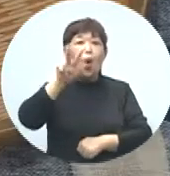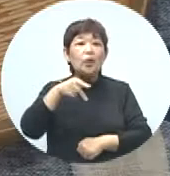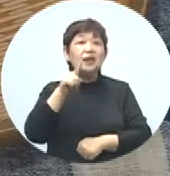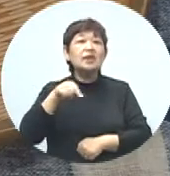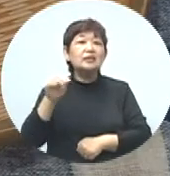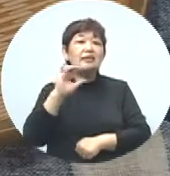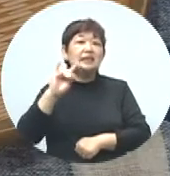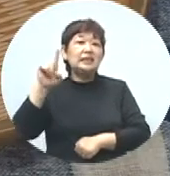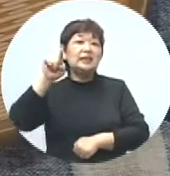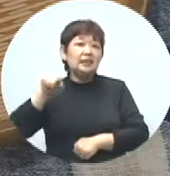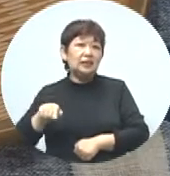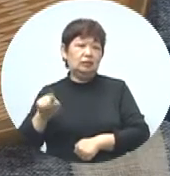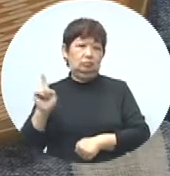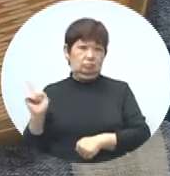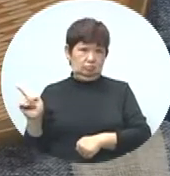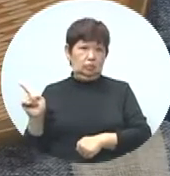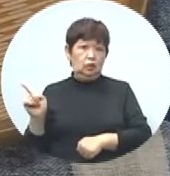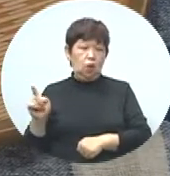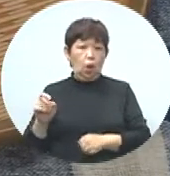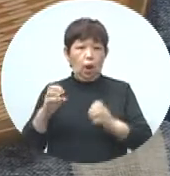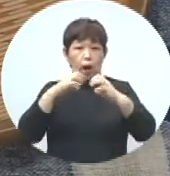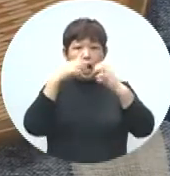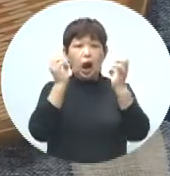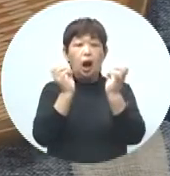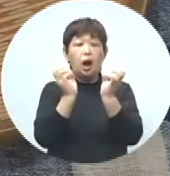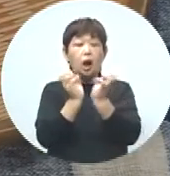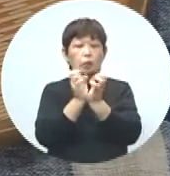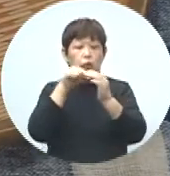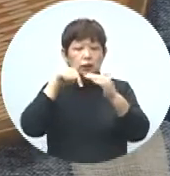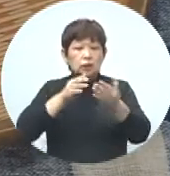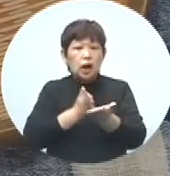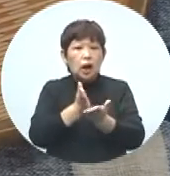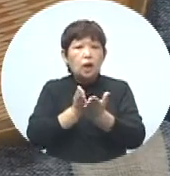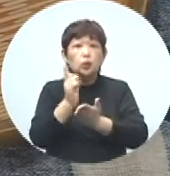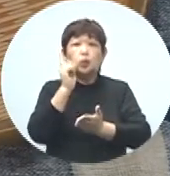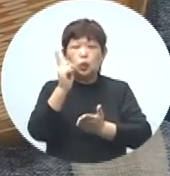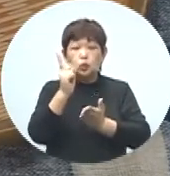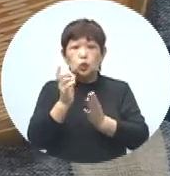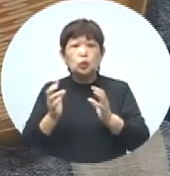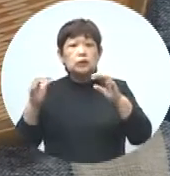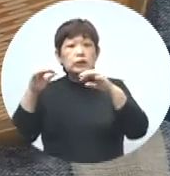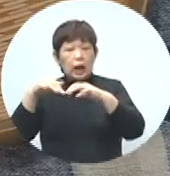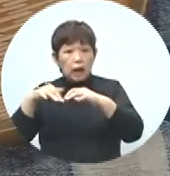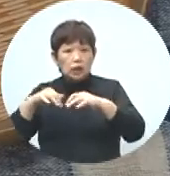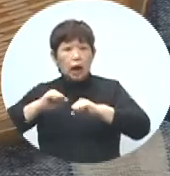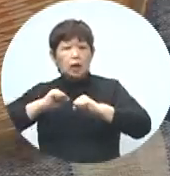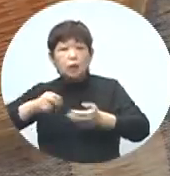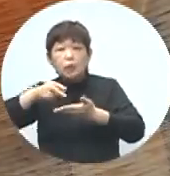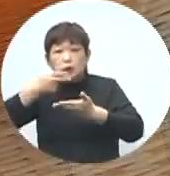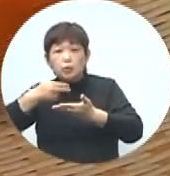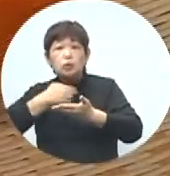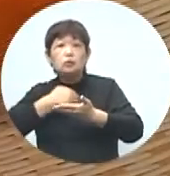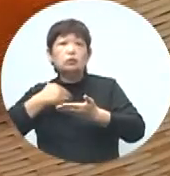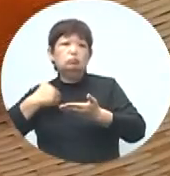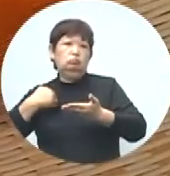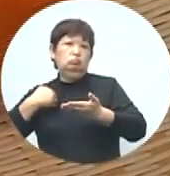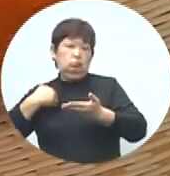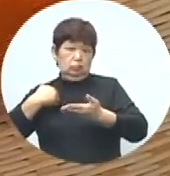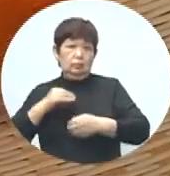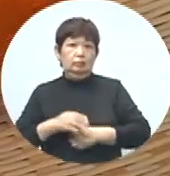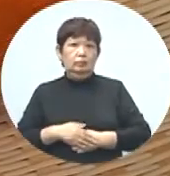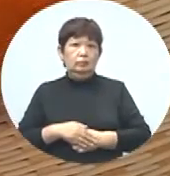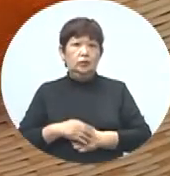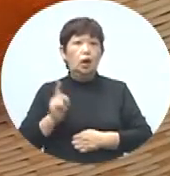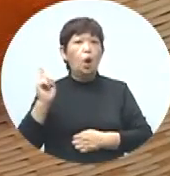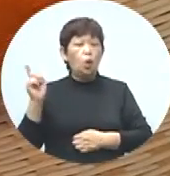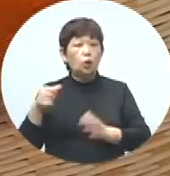ンキーですが、かぼちゃの一種でサラダ用とか生食用に開発されています。はい、 コリンキ